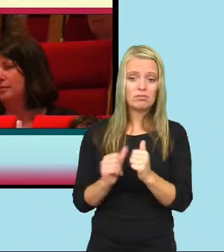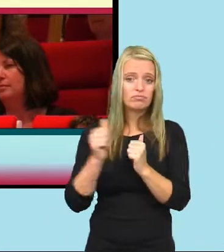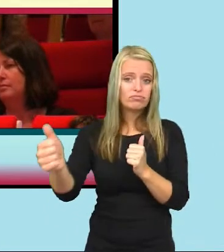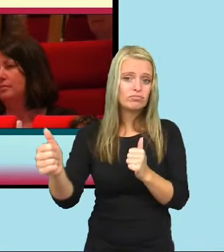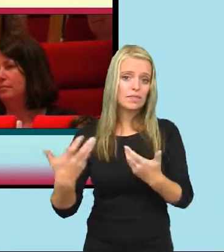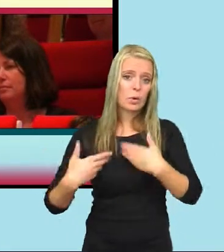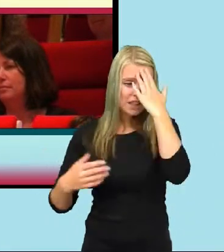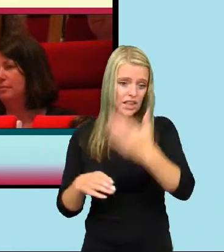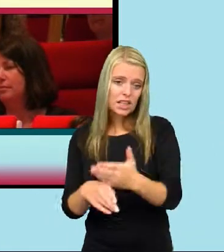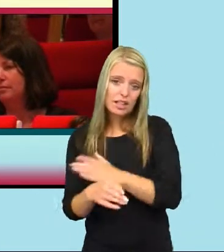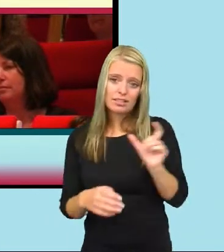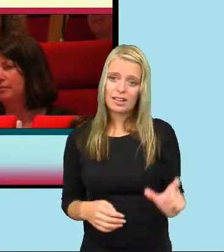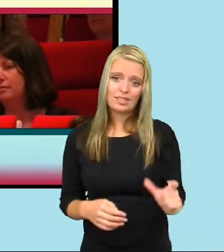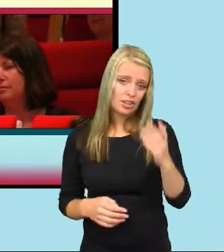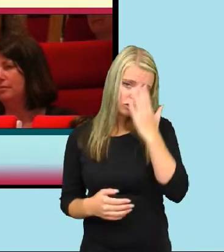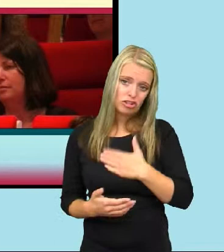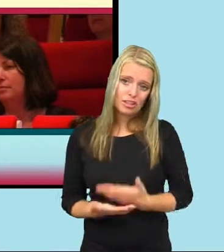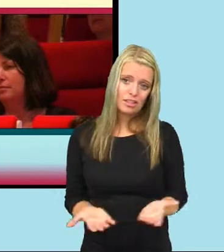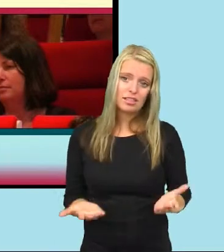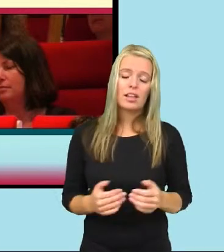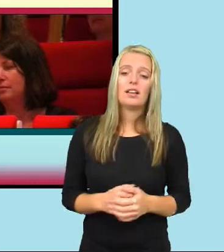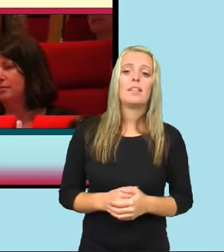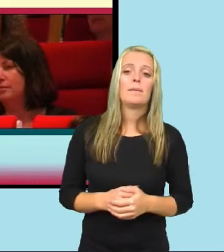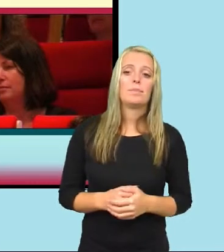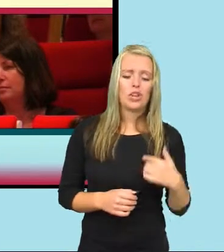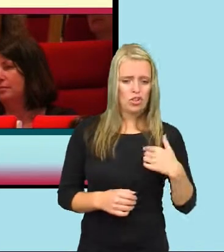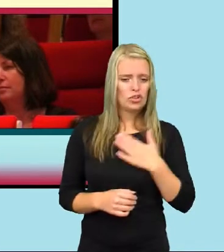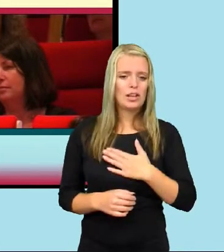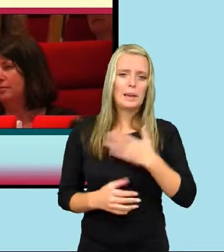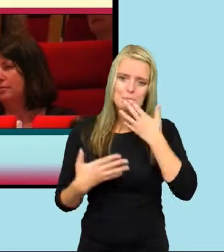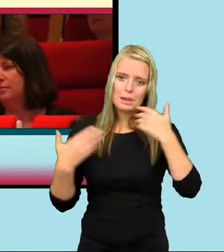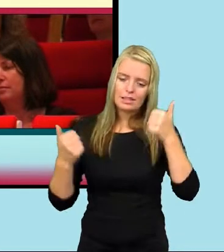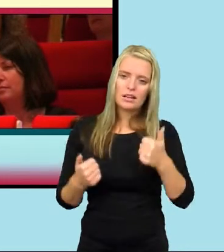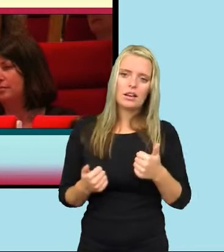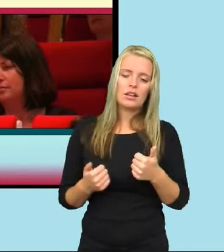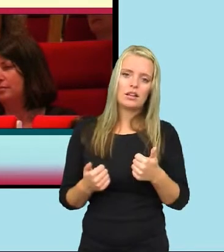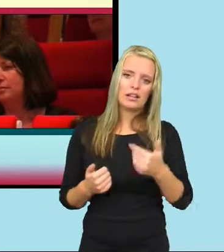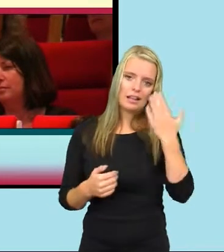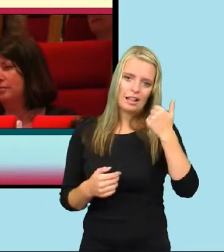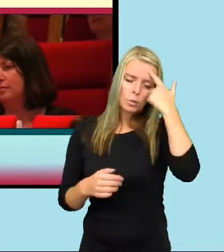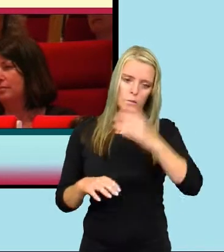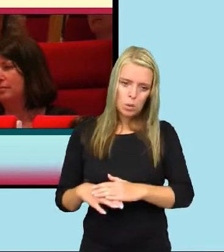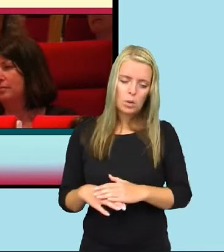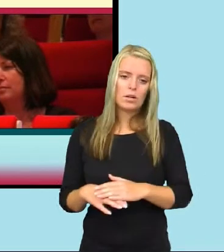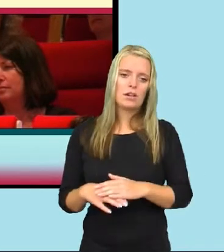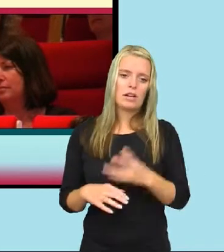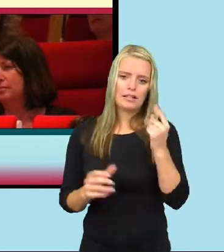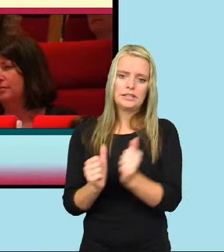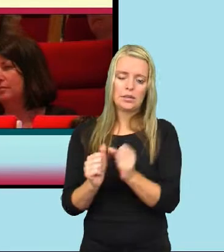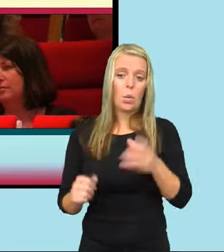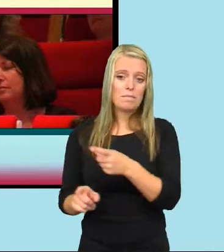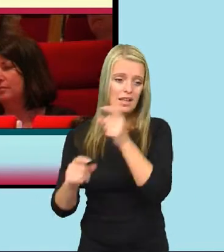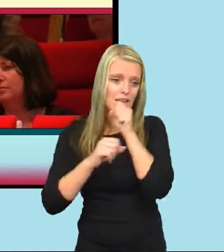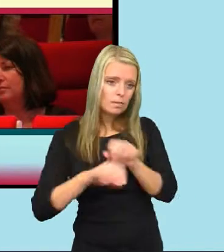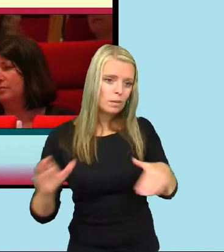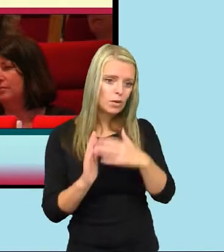henne. Jag tror att det är väldigt mycket mer förtroendeingivande om informationen kommer från en läkare än om